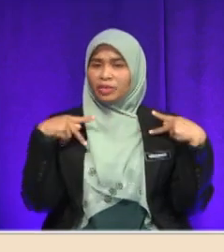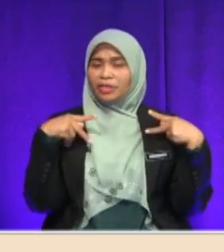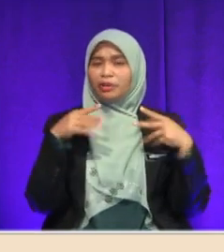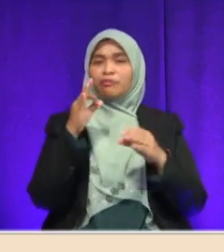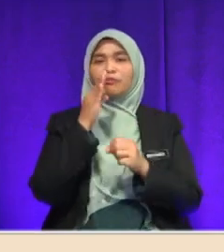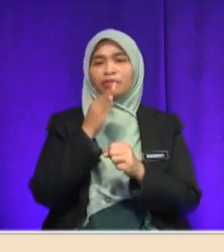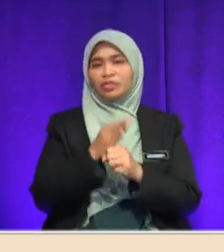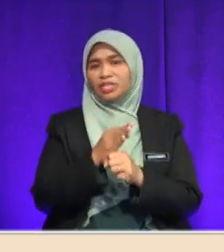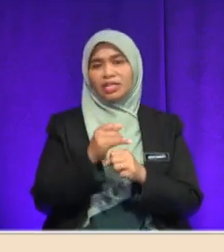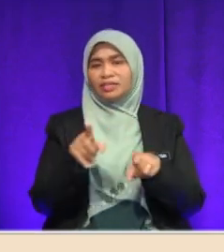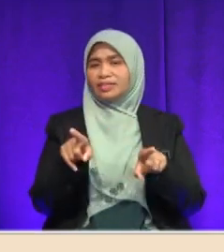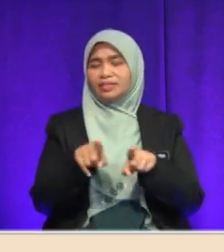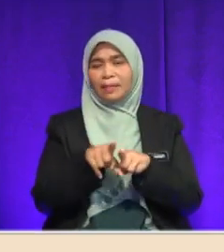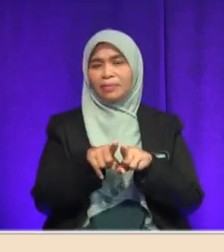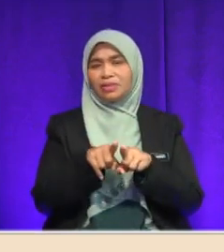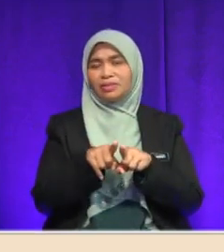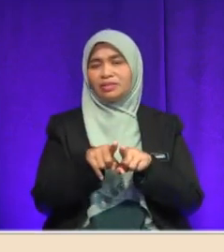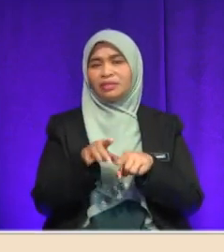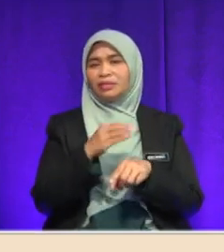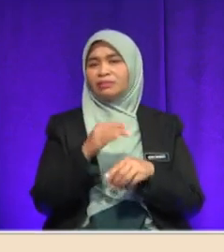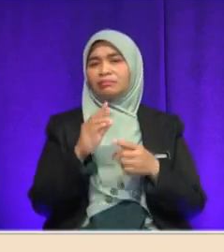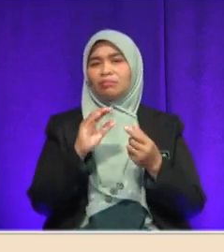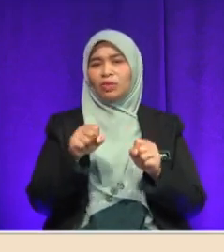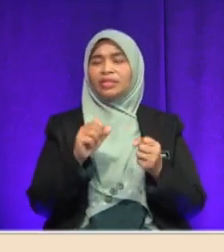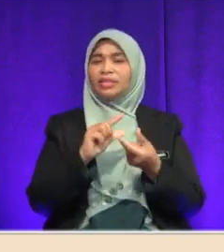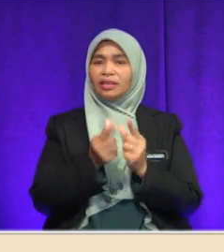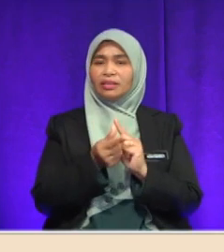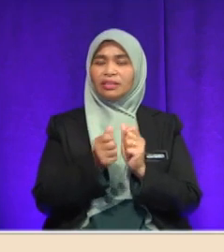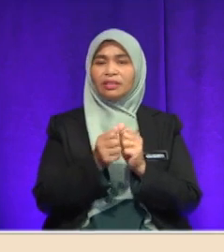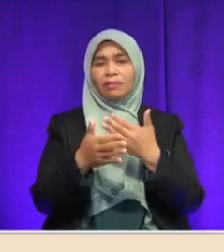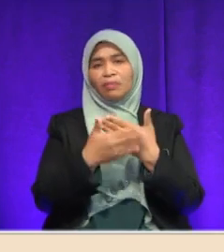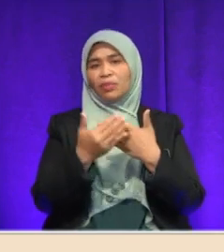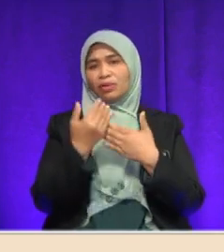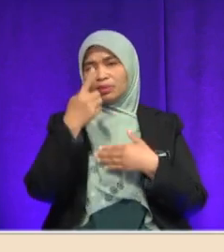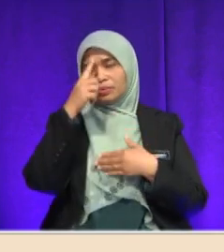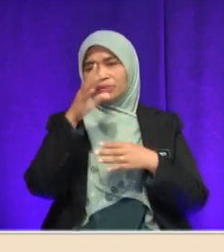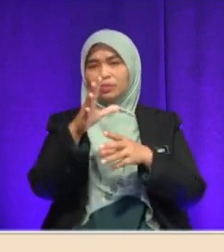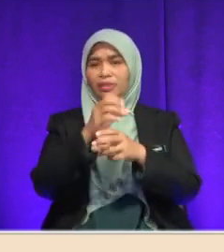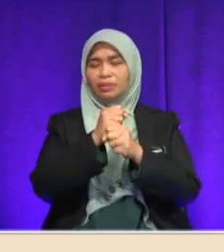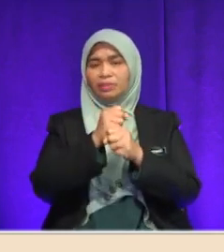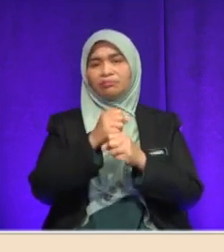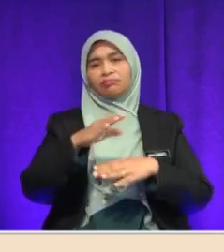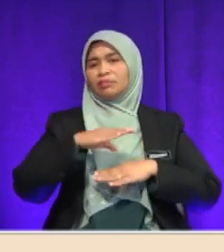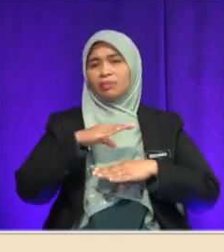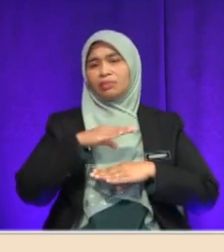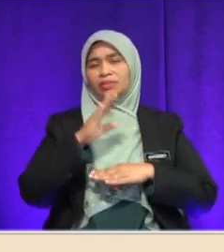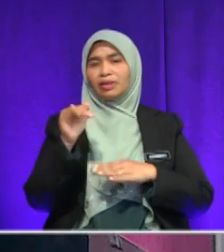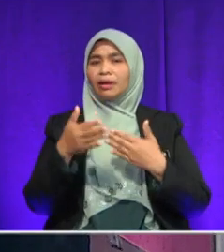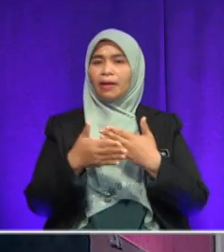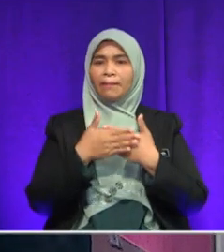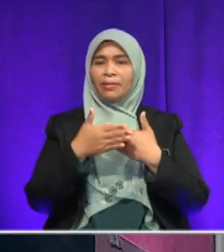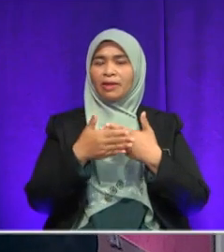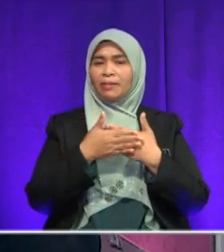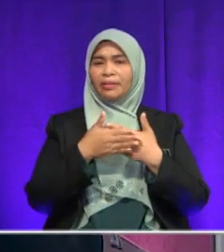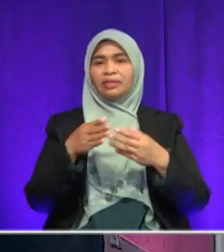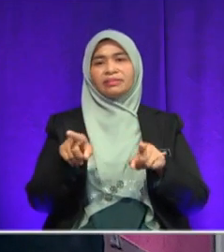sama dan boleh diganti dengan mudah oleh barang lain untuk mendapatkan kepuasan yang hampir sama. Tadi